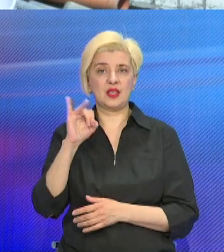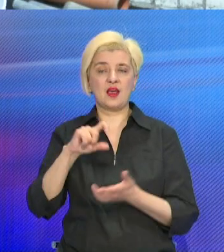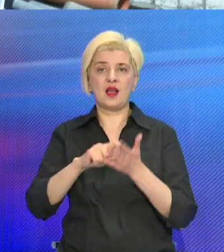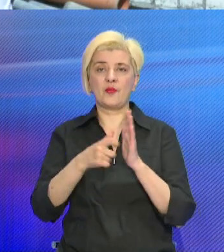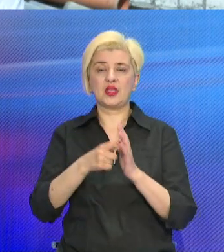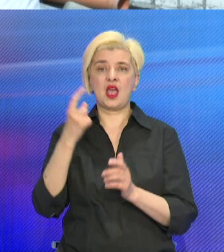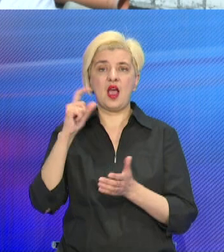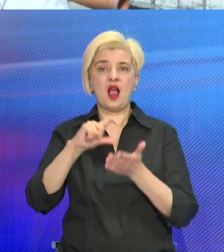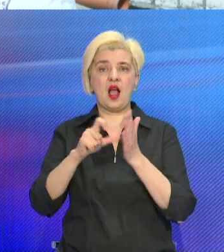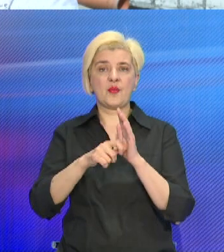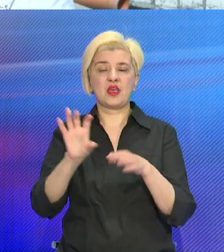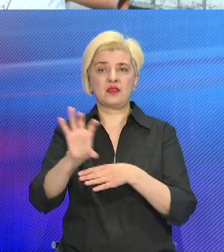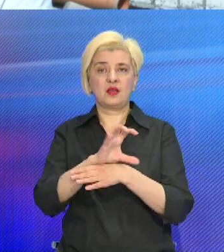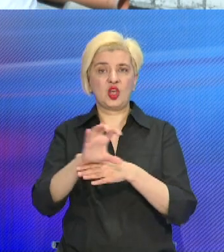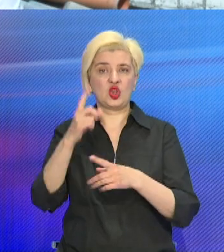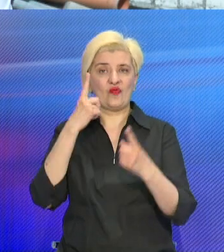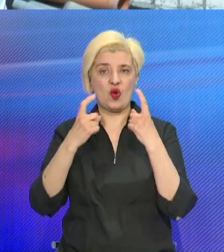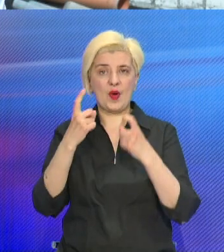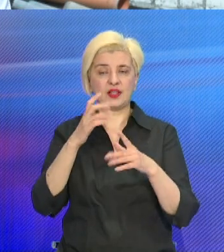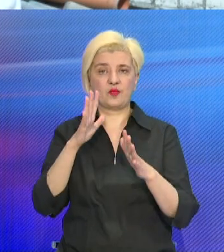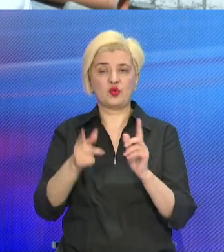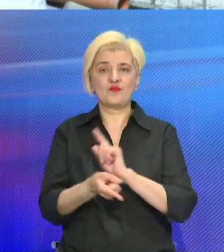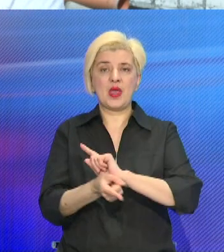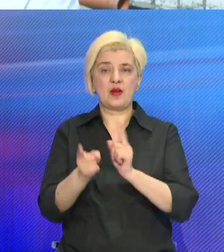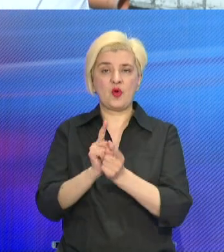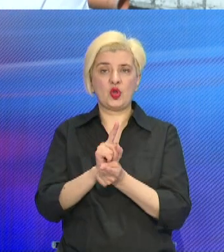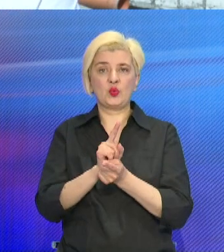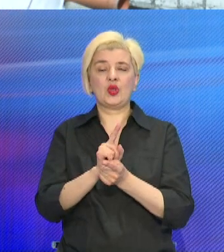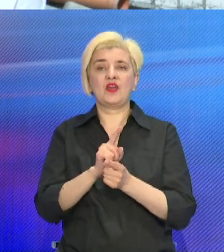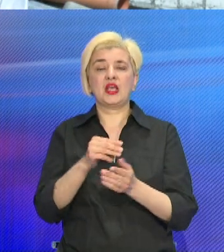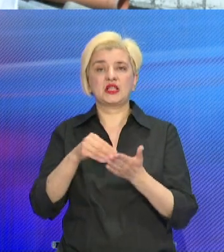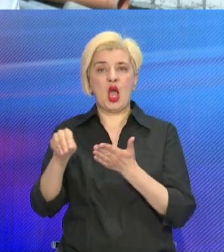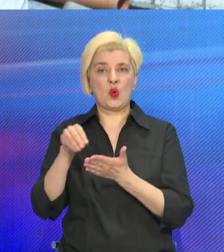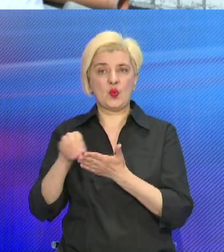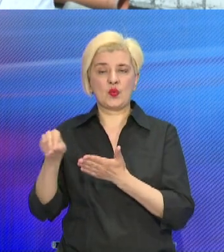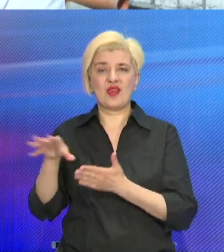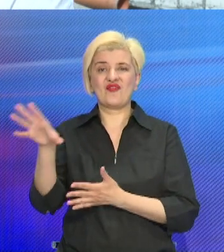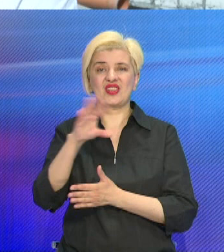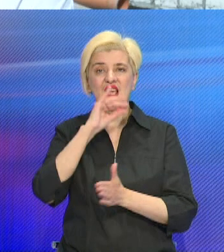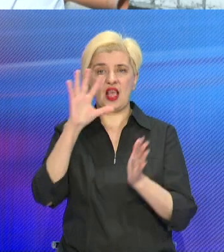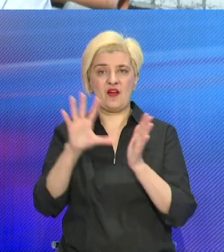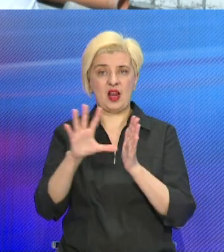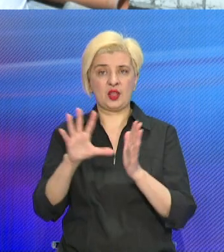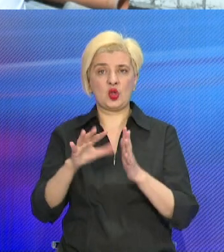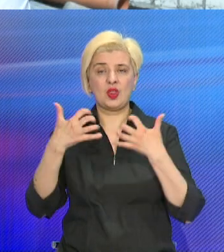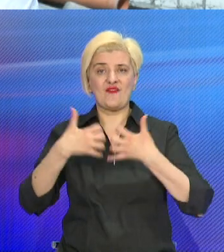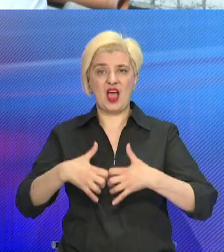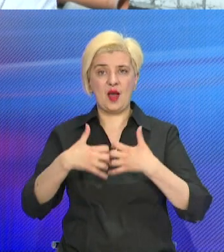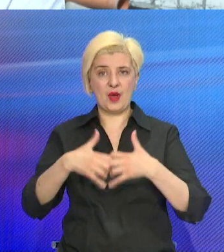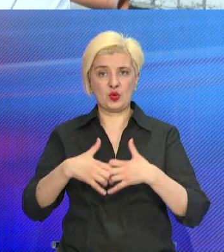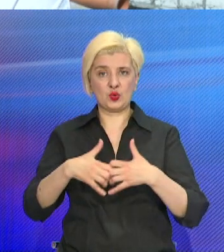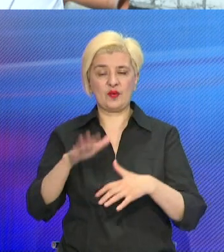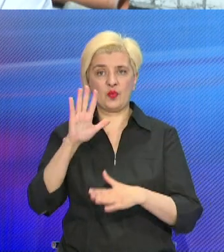полностью переоборудован. Закупки вообще всей электронного оборудования все будут